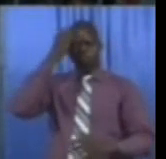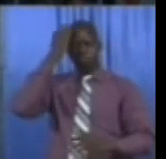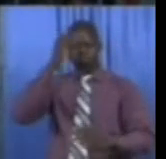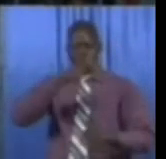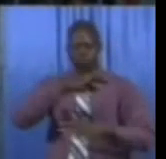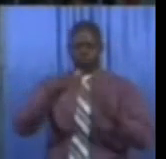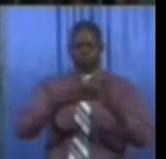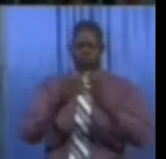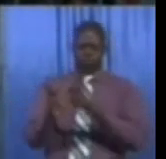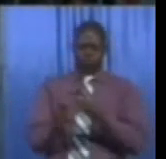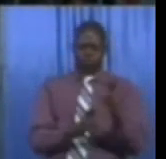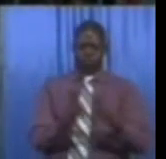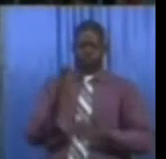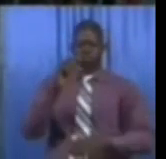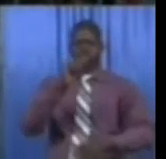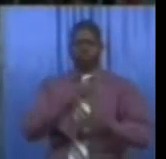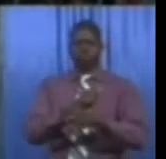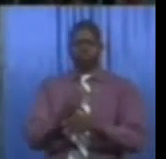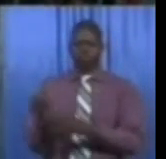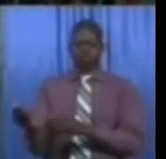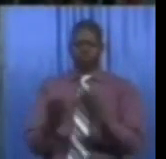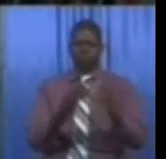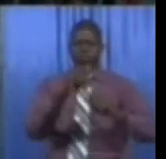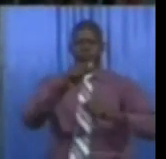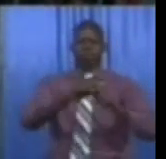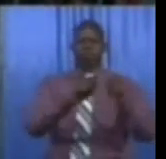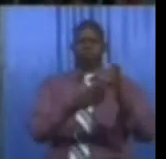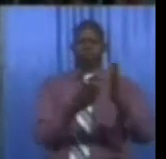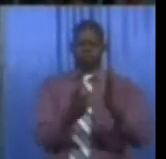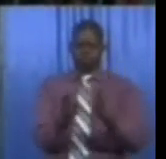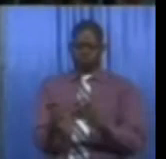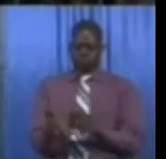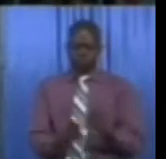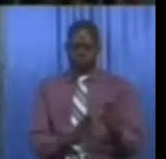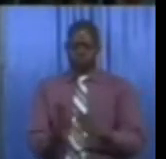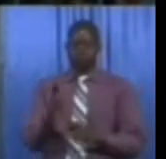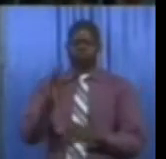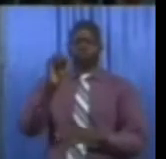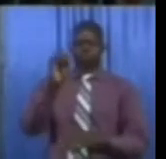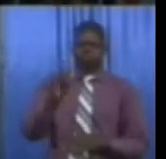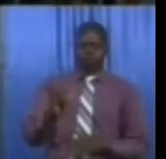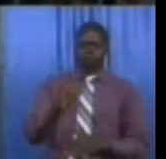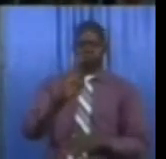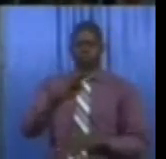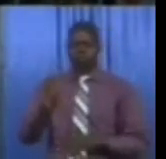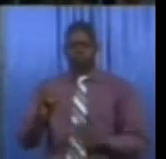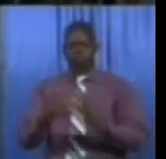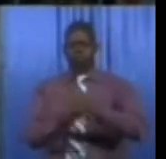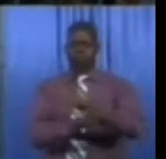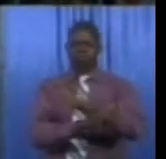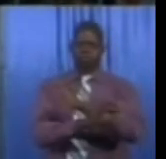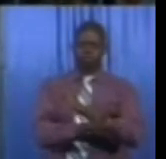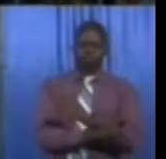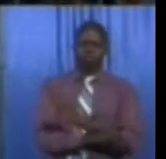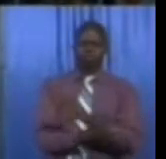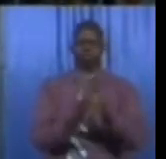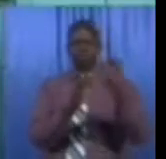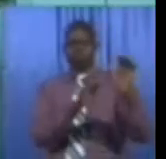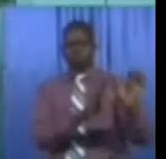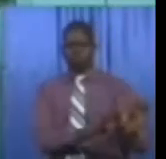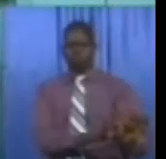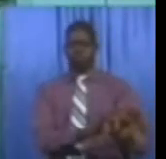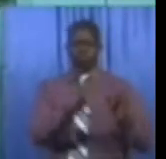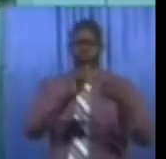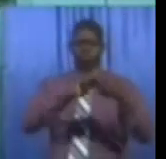réglementer ces activités. Ça va nous amener chaque fois à réglementer à Ouaga, à Bobo, à Tankodogo, à Fada. Donc non, nous laissons cette